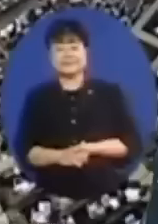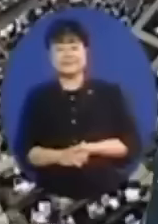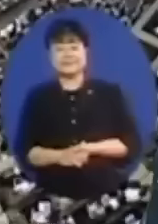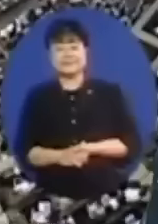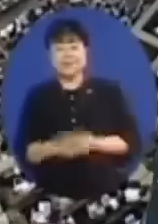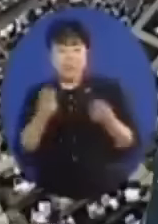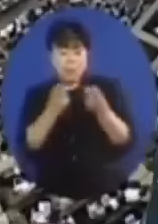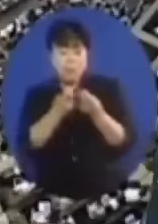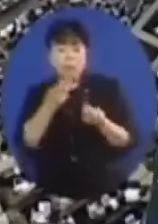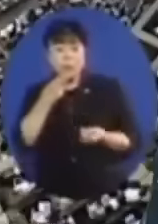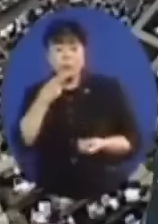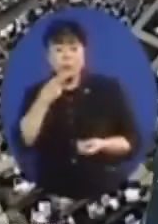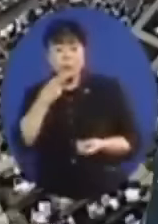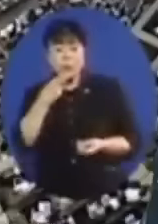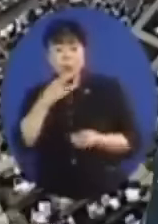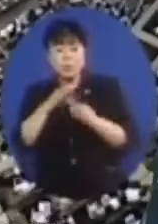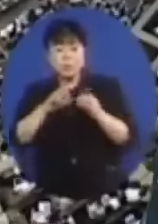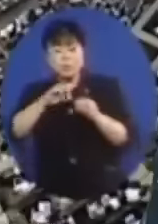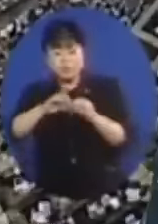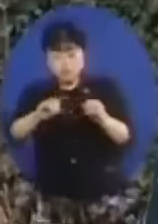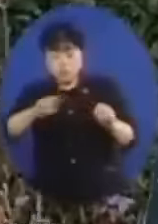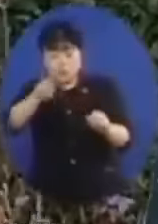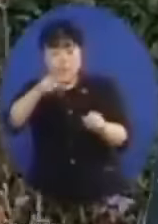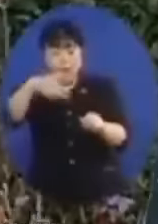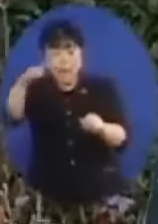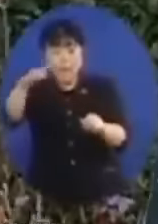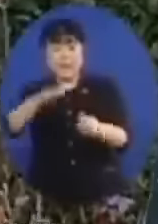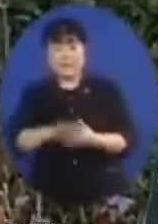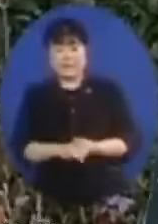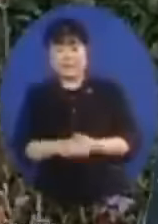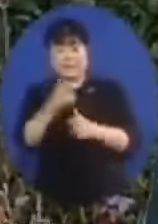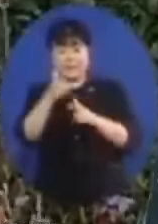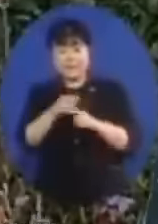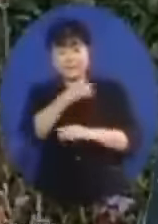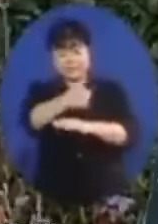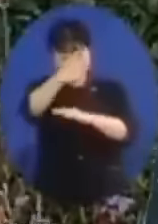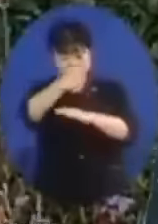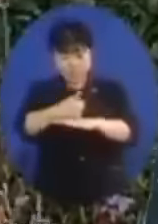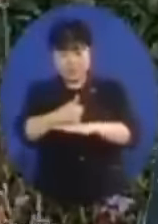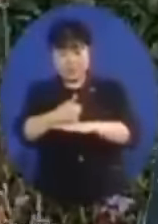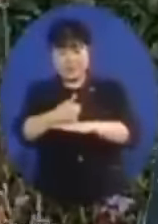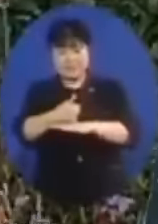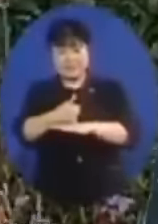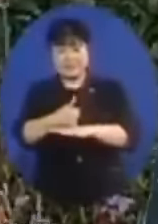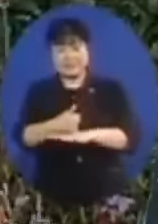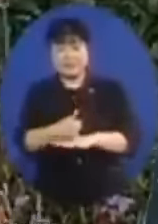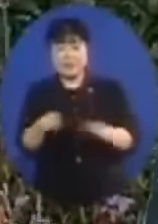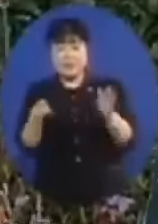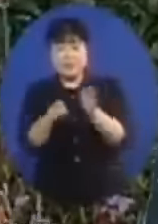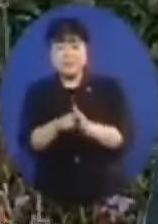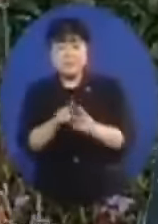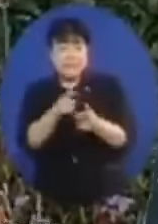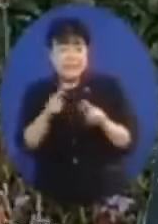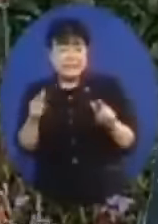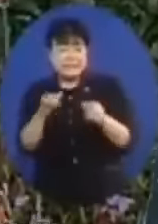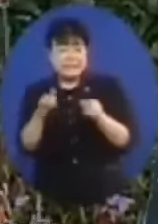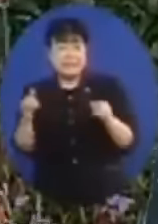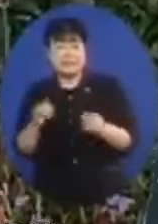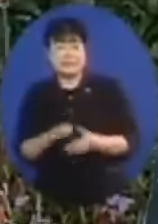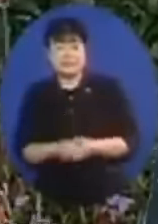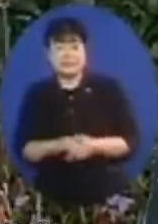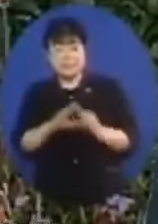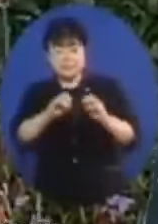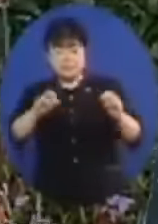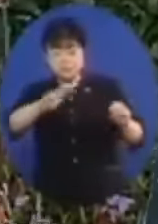별 도리 없이 흙으로 돌아가라. 예수 그리스도를 믿지 않는 사람이나 믿는 사람이